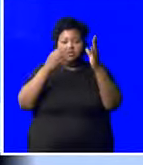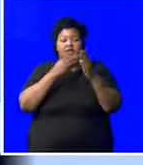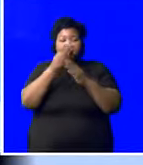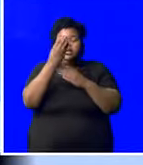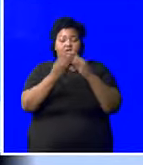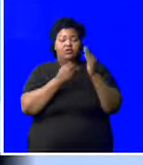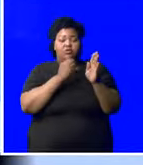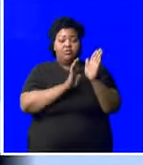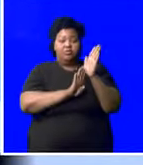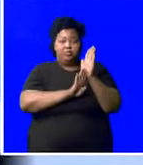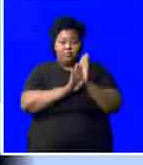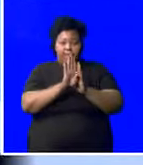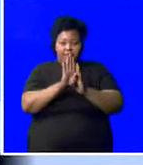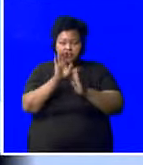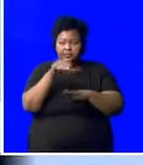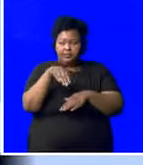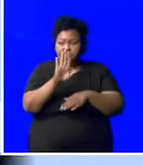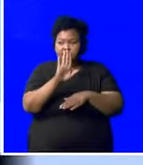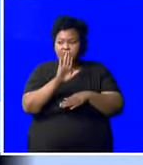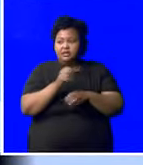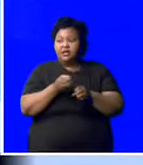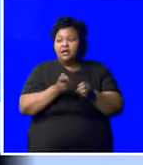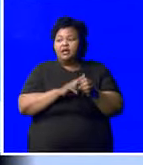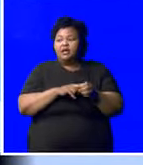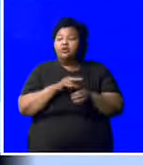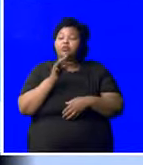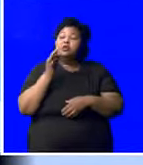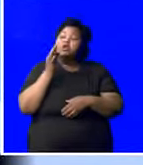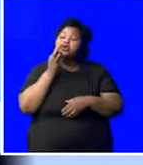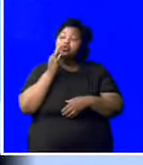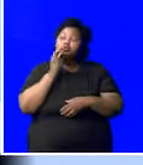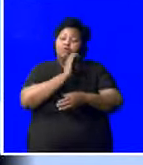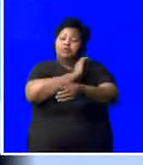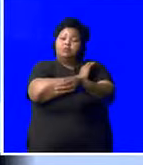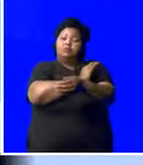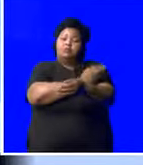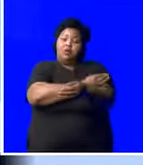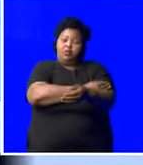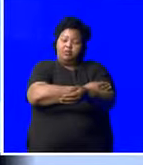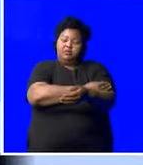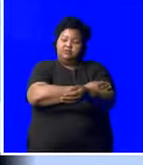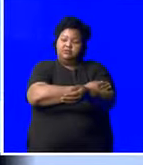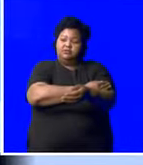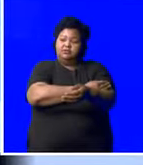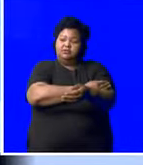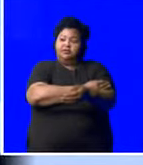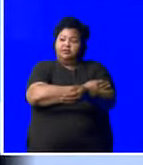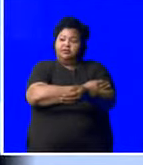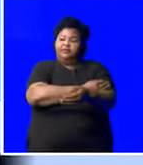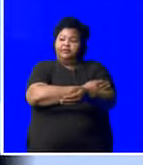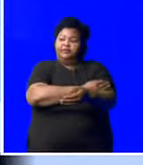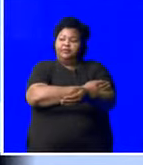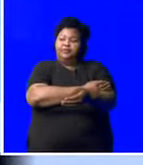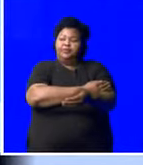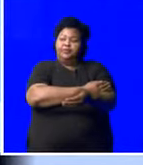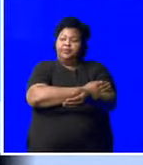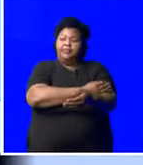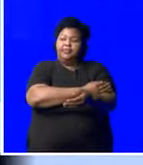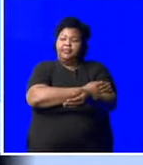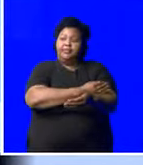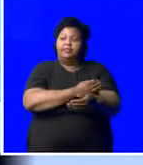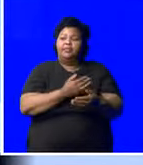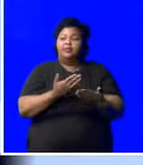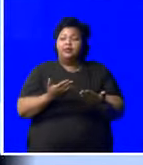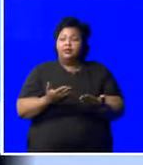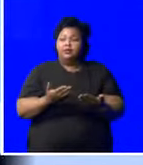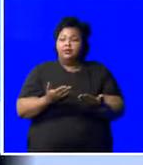siwuvuse kukuphinde kube ne-youth empowerment. Silo sikhulu ngiteka